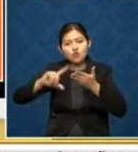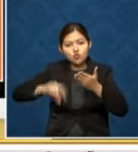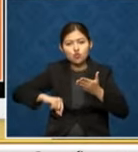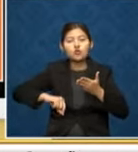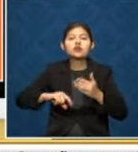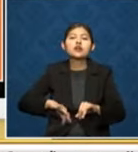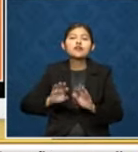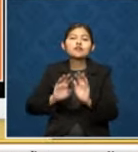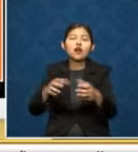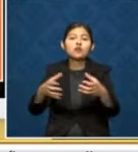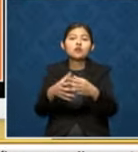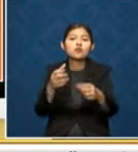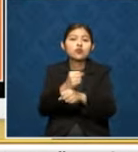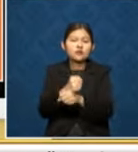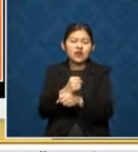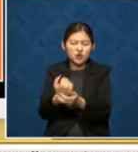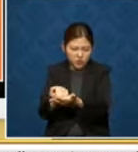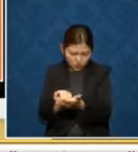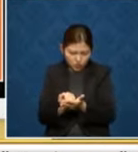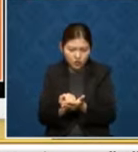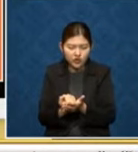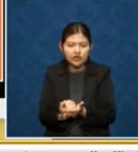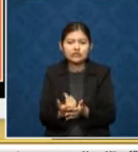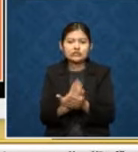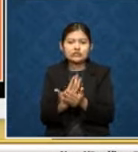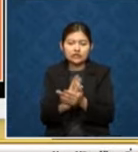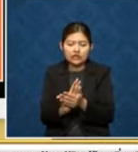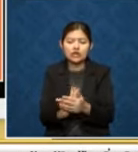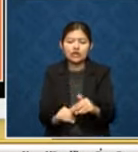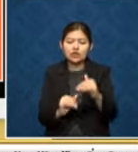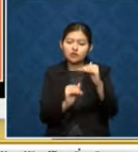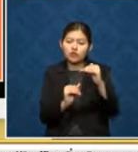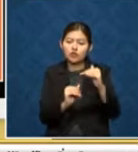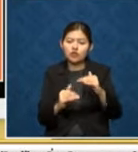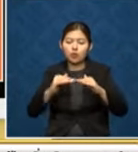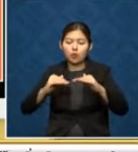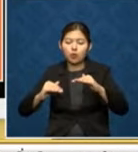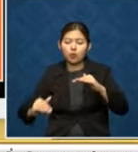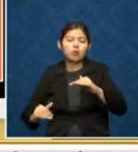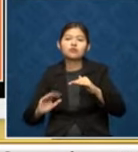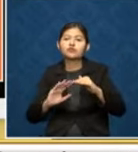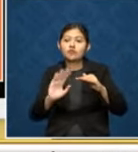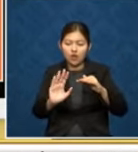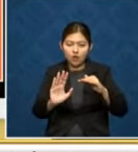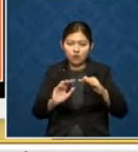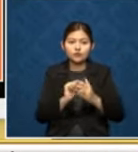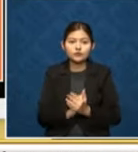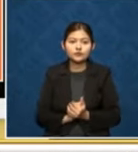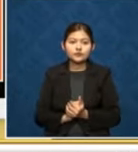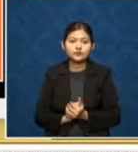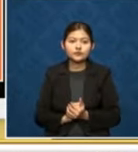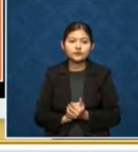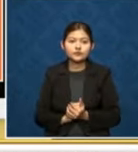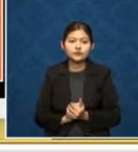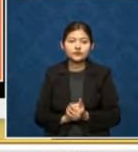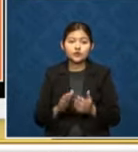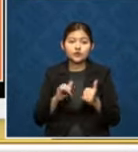ข้องเข้ามาช่วยเหลือพยุงราคาข้าวไม่ให้ตกต่ำไปกว่านี้และขณะ